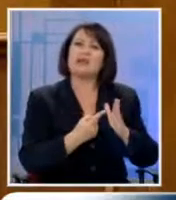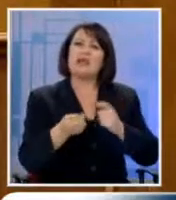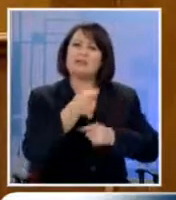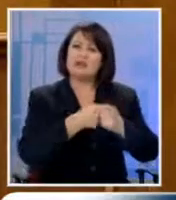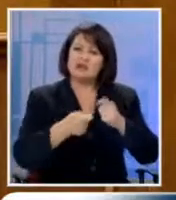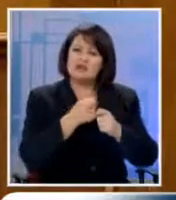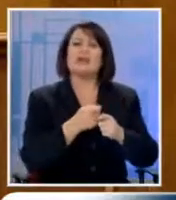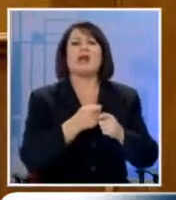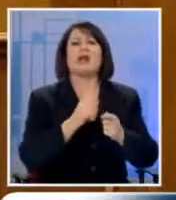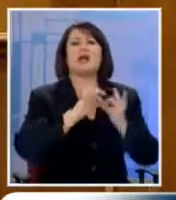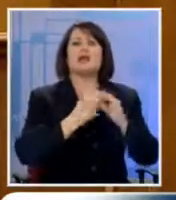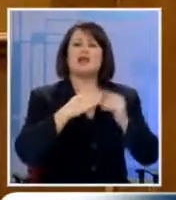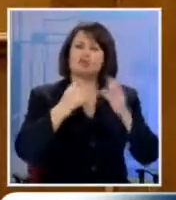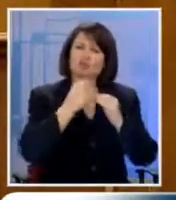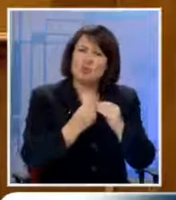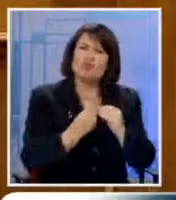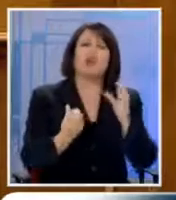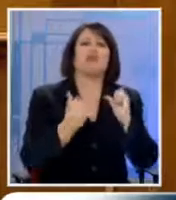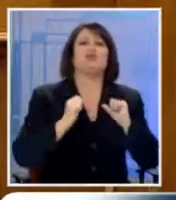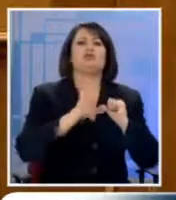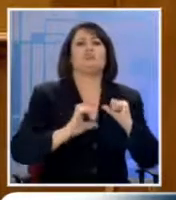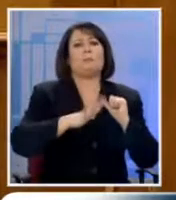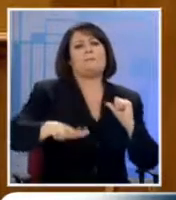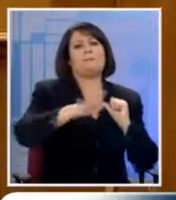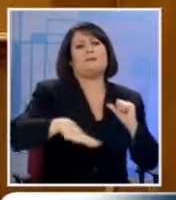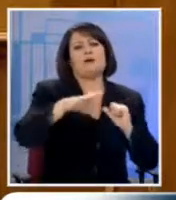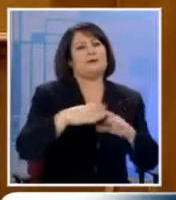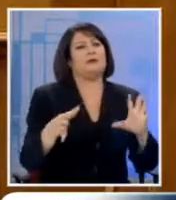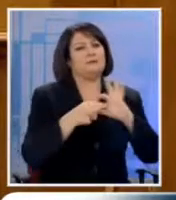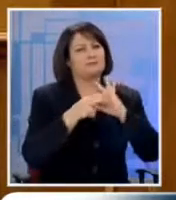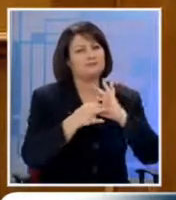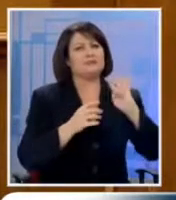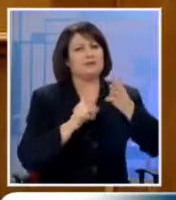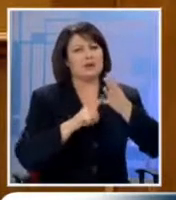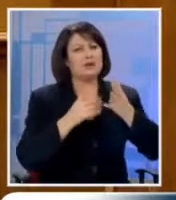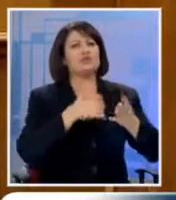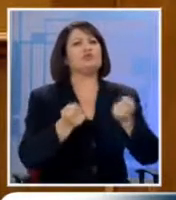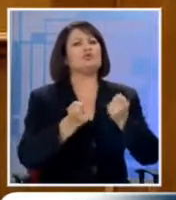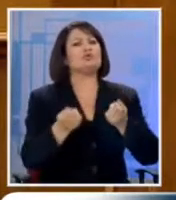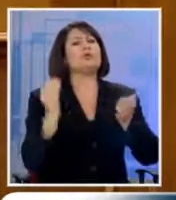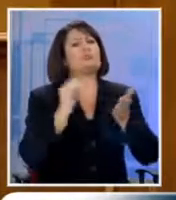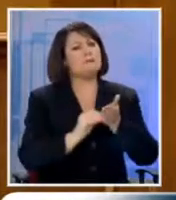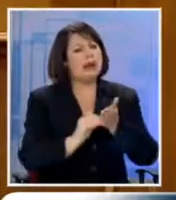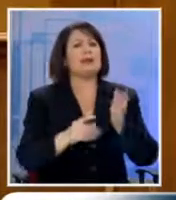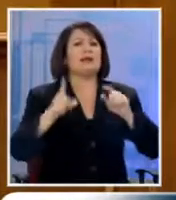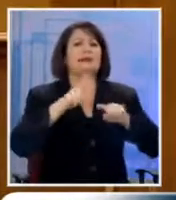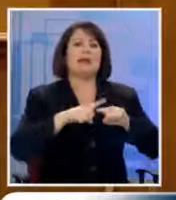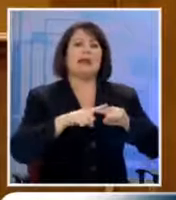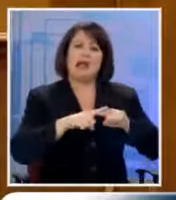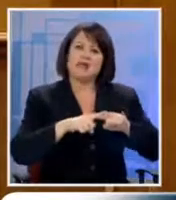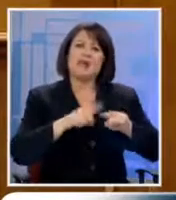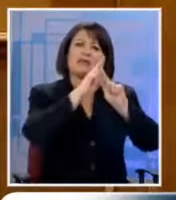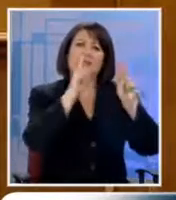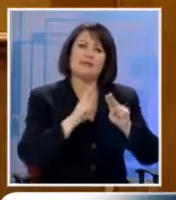επιχειρησιακά σχέση του τουριστικού προϊόντος με τις περιφερειακές κατανομές. Και τέταρτο, τη στρατηγική επανατοποθέτηση της χώρας στο